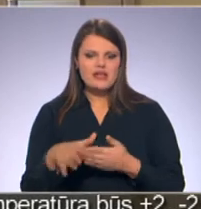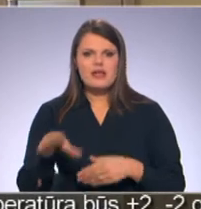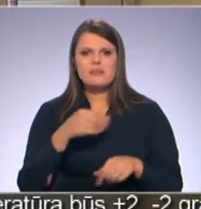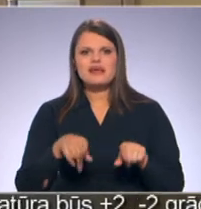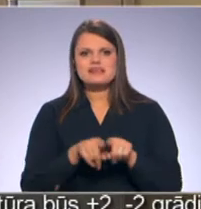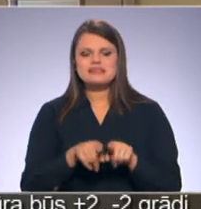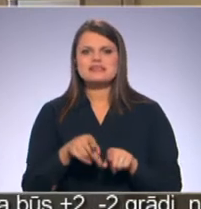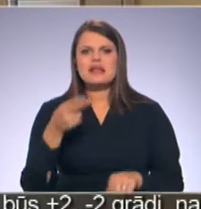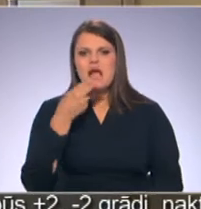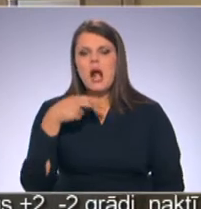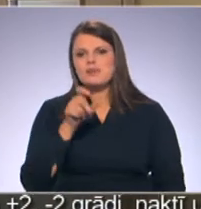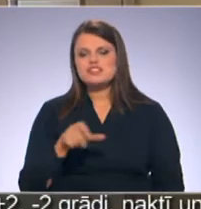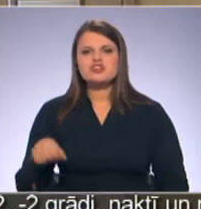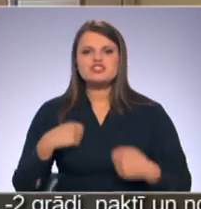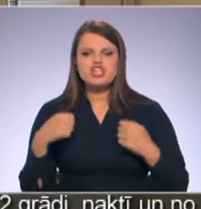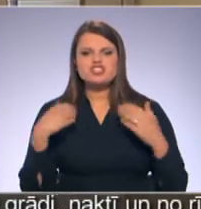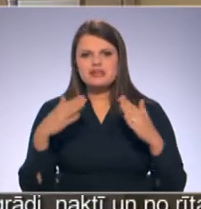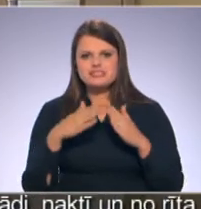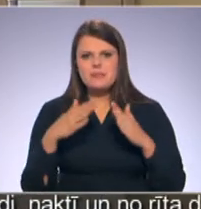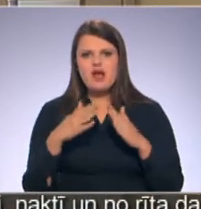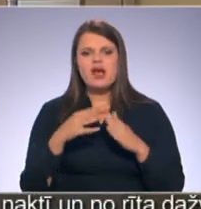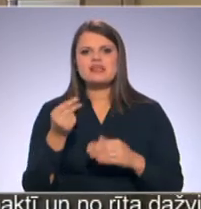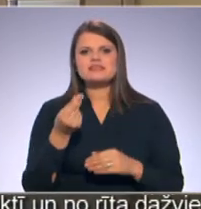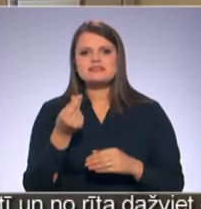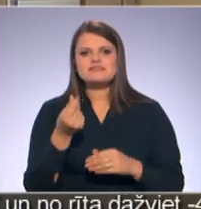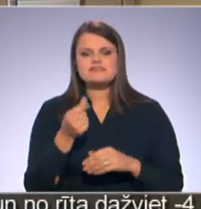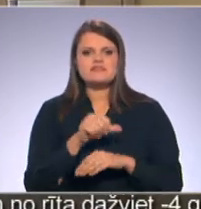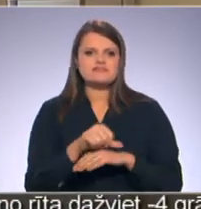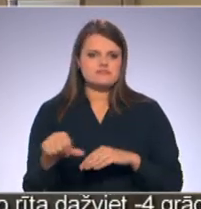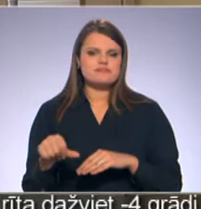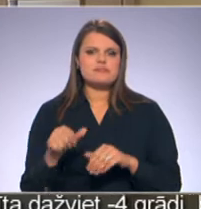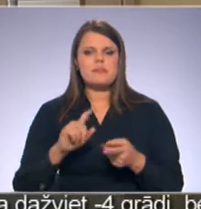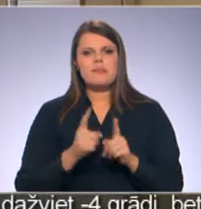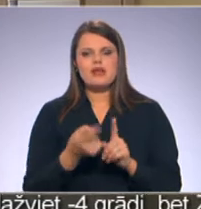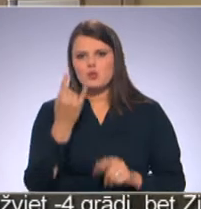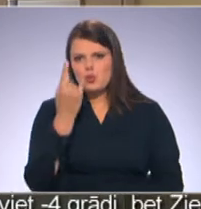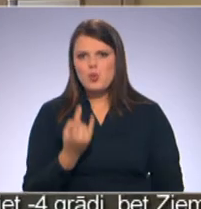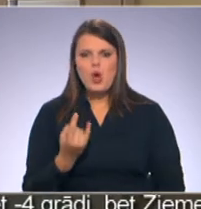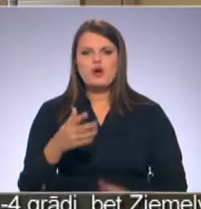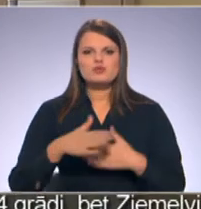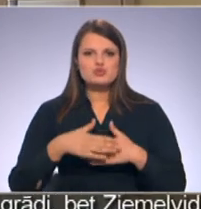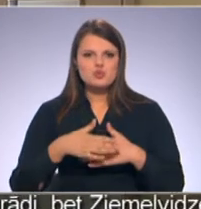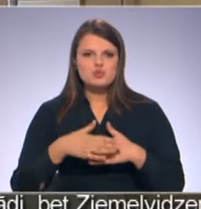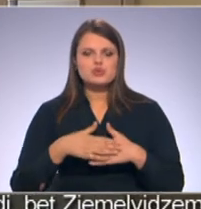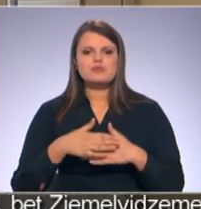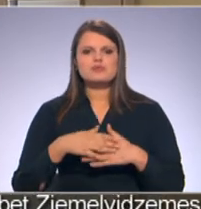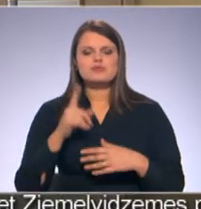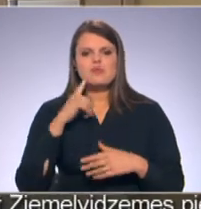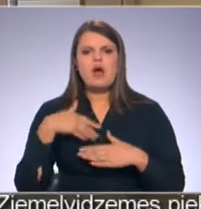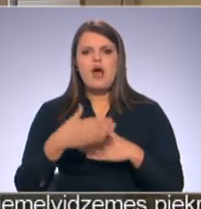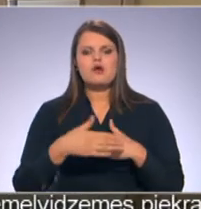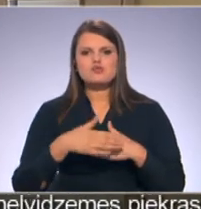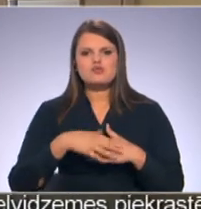kādam apsaimniekotāji cenšamies mājas līdzekļu ietvaros, mainīt logus, durvis, es domāju,